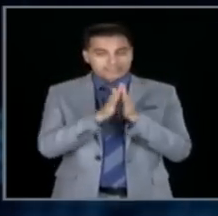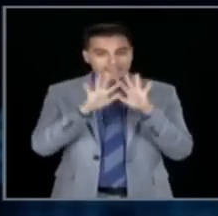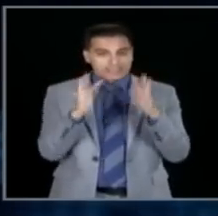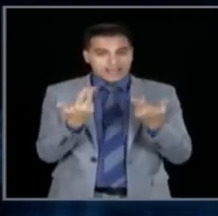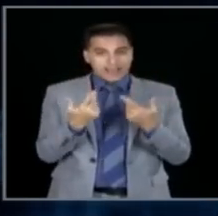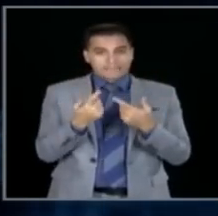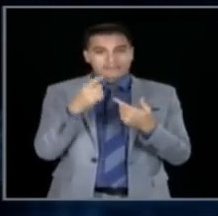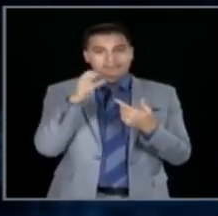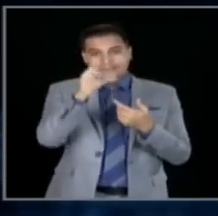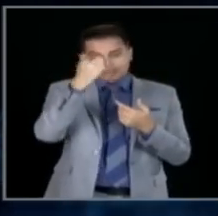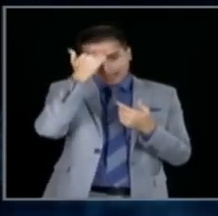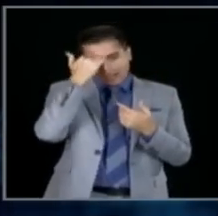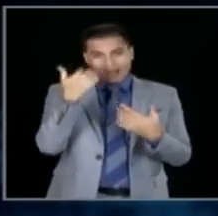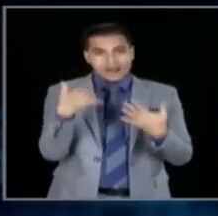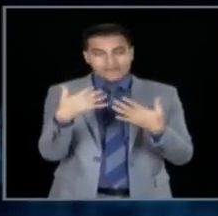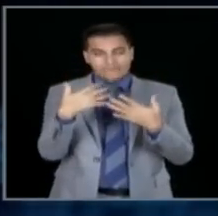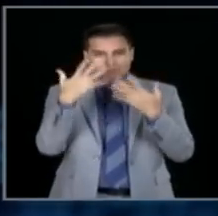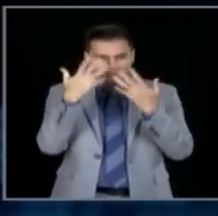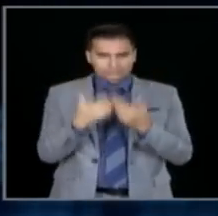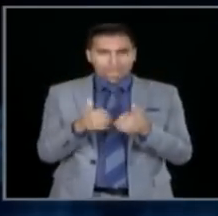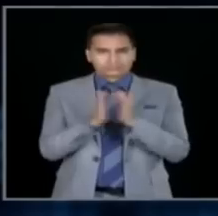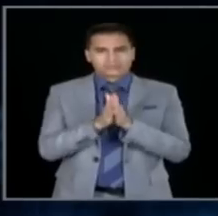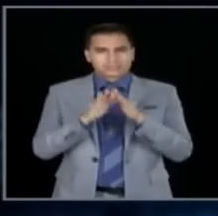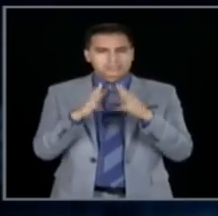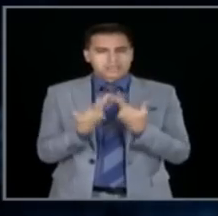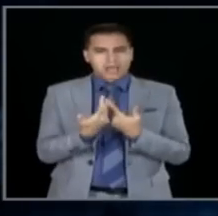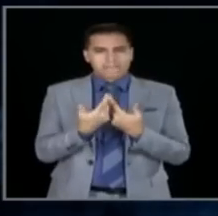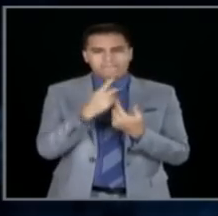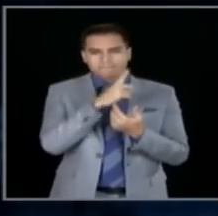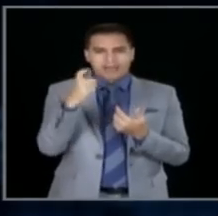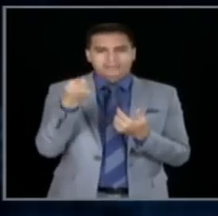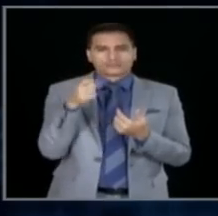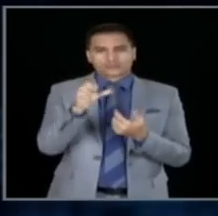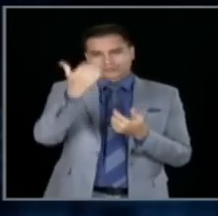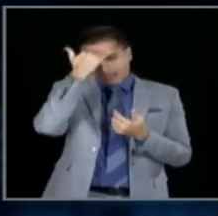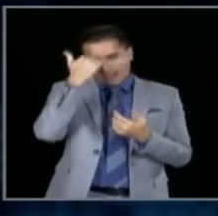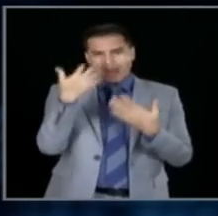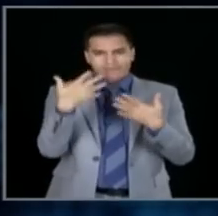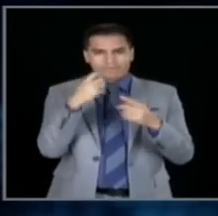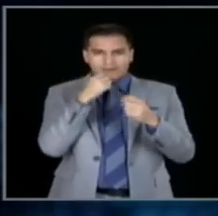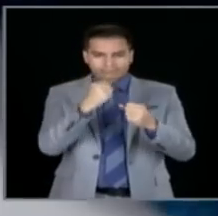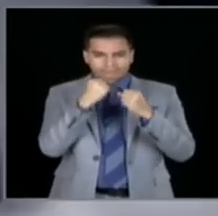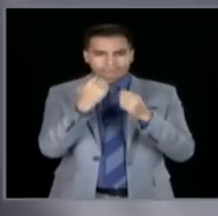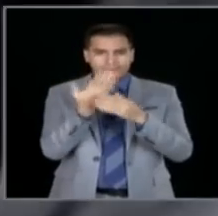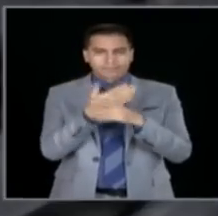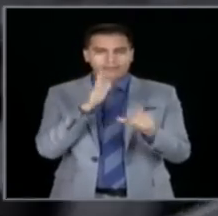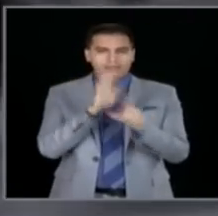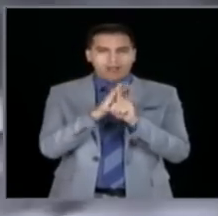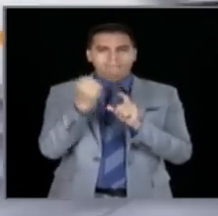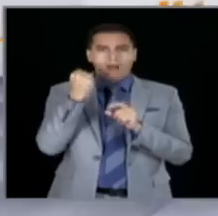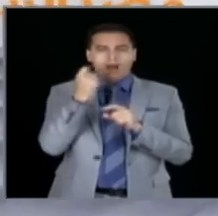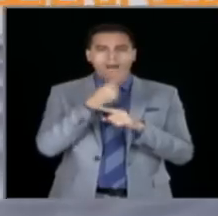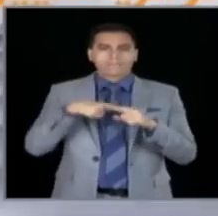بما يساوي 90,000 جنيه، ويبقى الرصيد لحد دلوقتي 195,000 جنيه في خزنة البنك